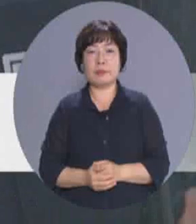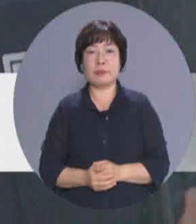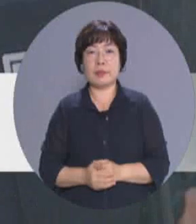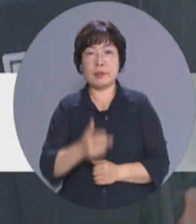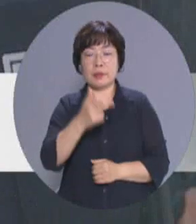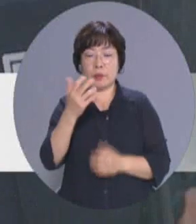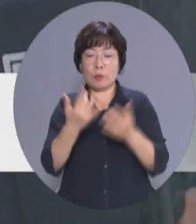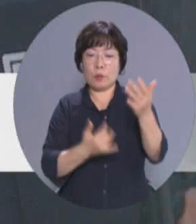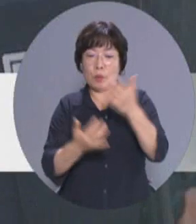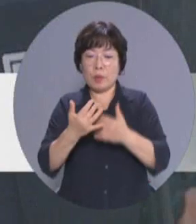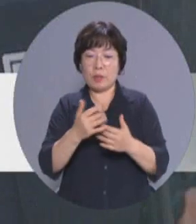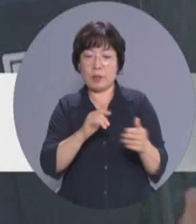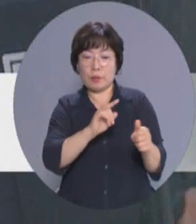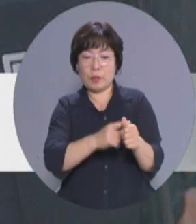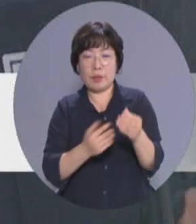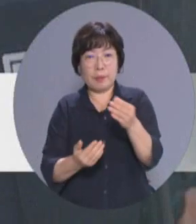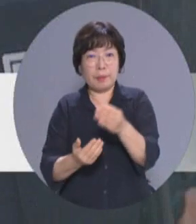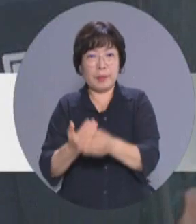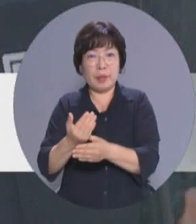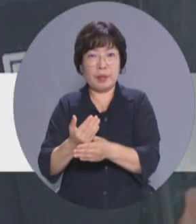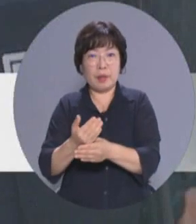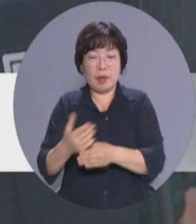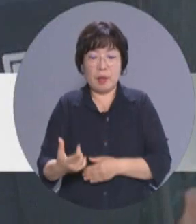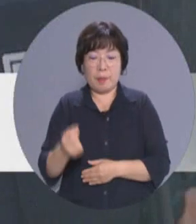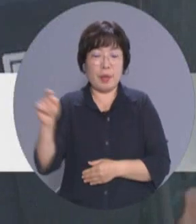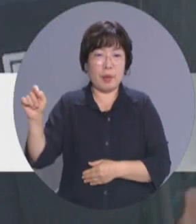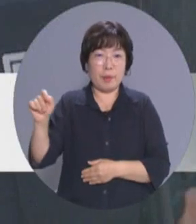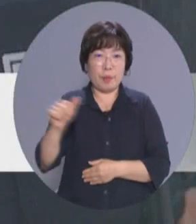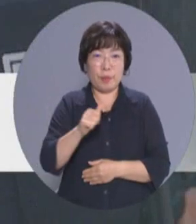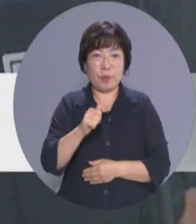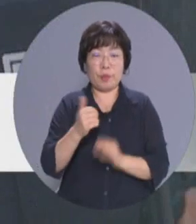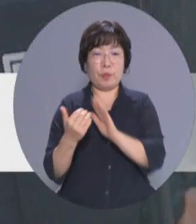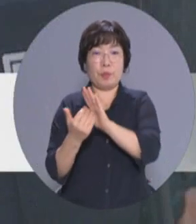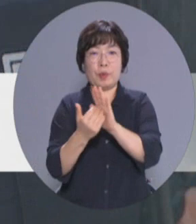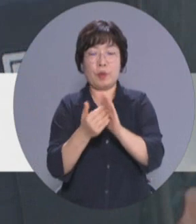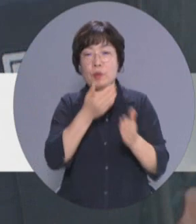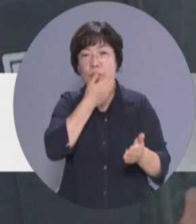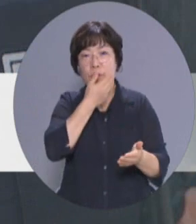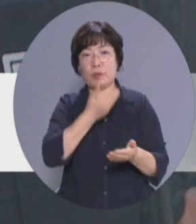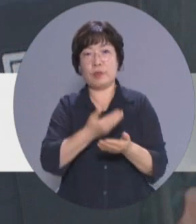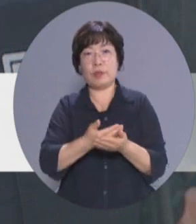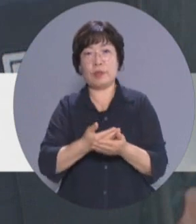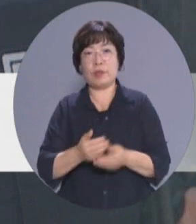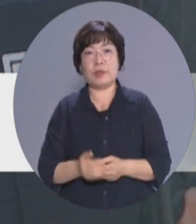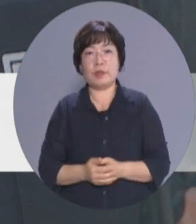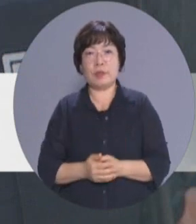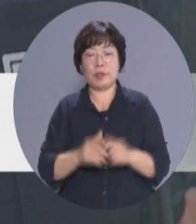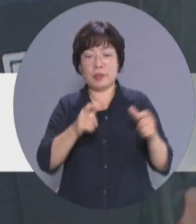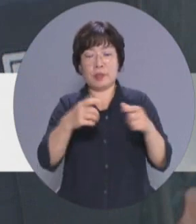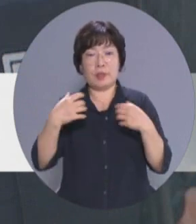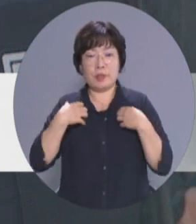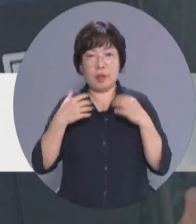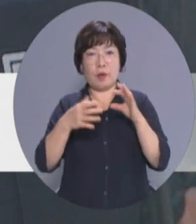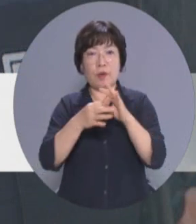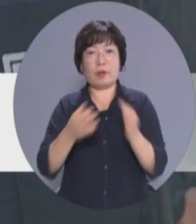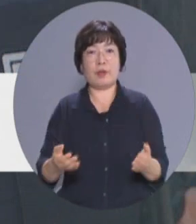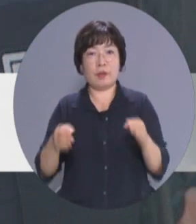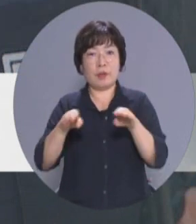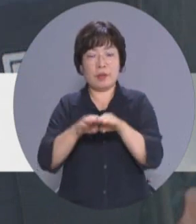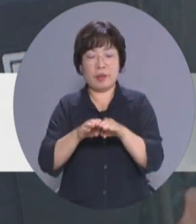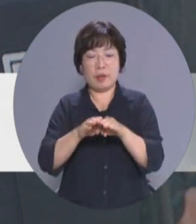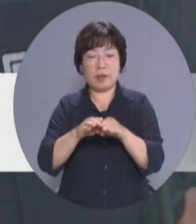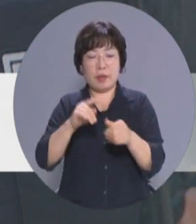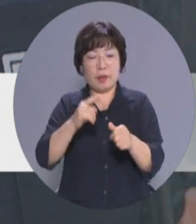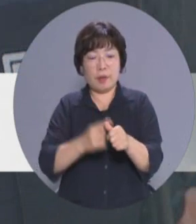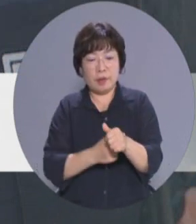대형 화재나 각종 재난이 발생했을 때 초기 대응은 그 무엇보다도 중요합니다. 지자체와 유관 기관들이 재난